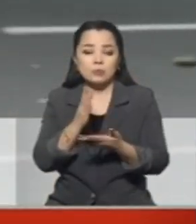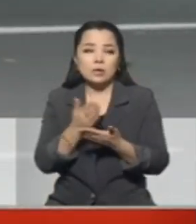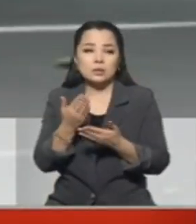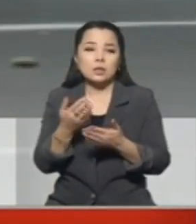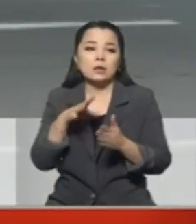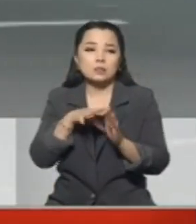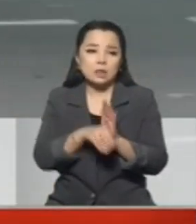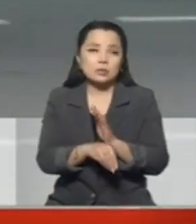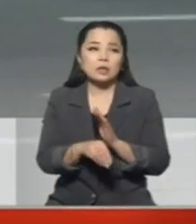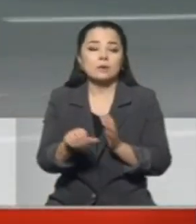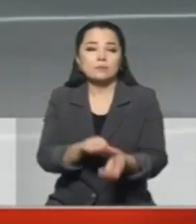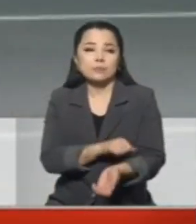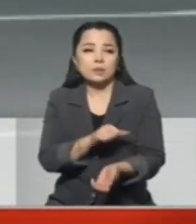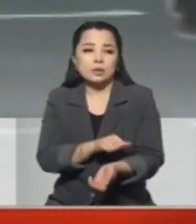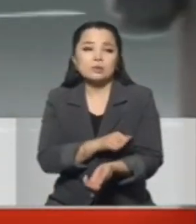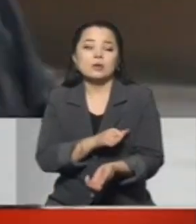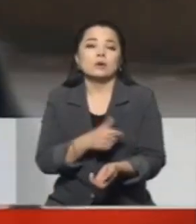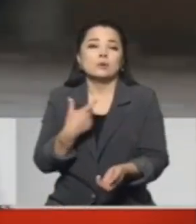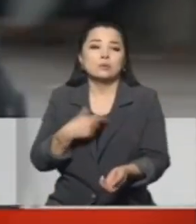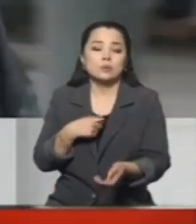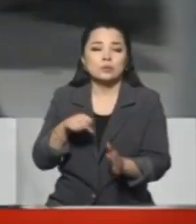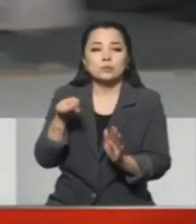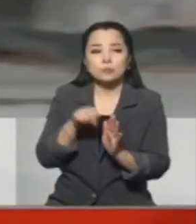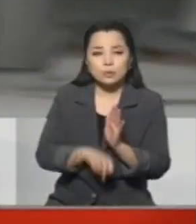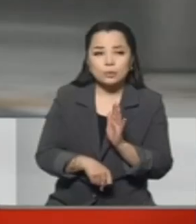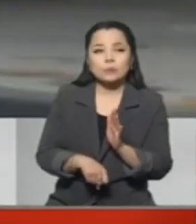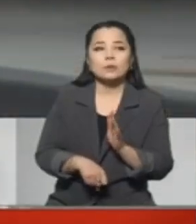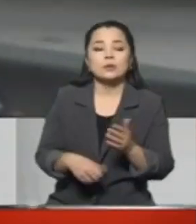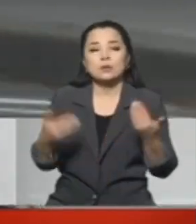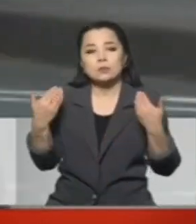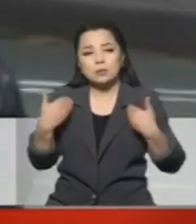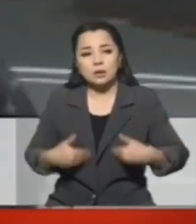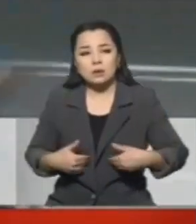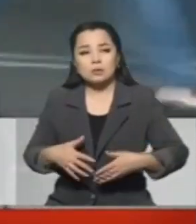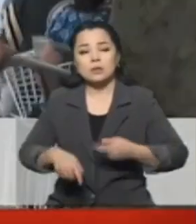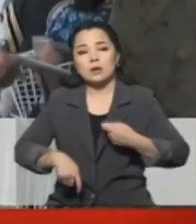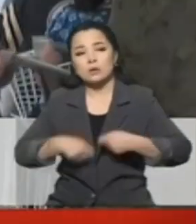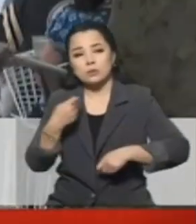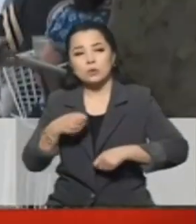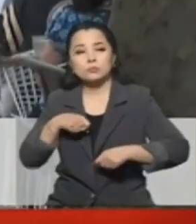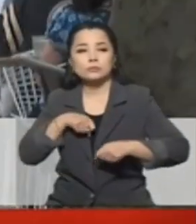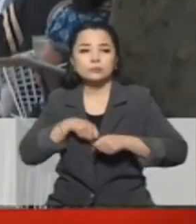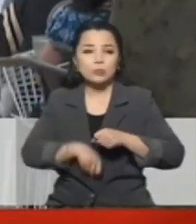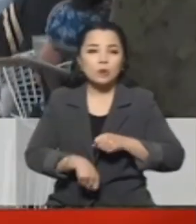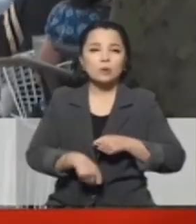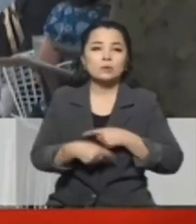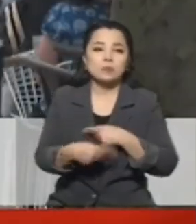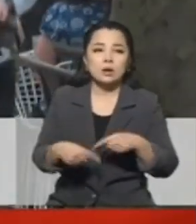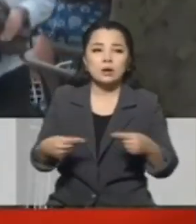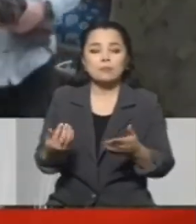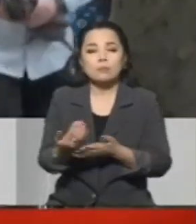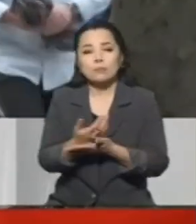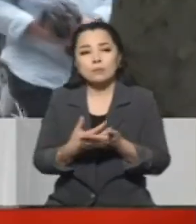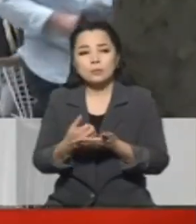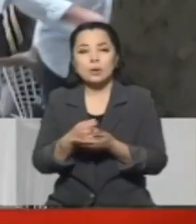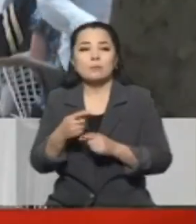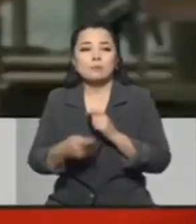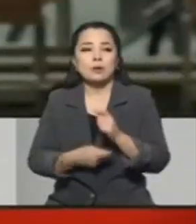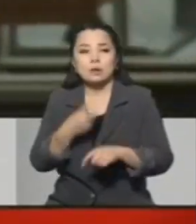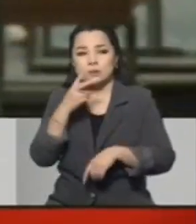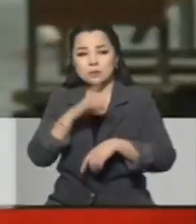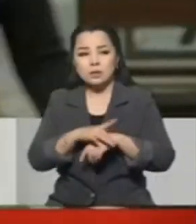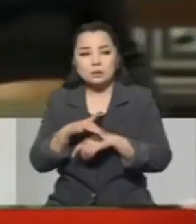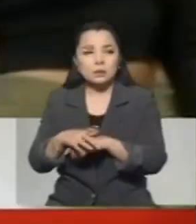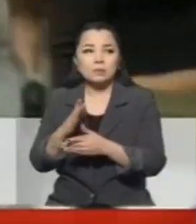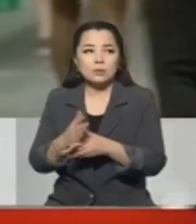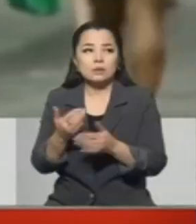Солардың қатарында есірткі тарту, өзіне қол жұмсау, дене мүшесін зақымдау, зорлық-зомбылық туралы материалдар бар. Жаңа тыйымды